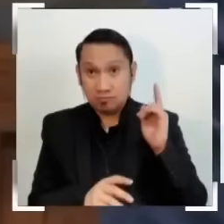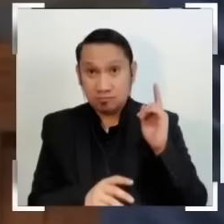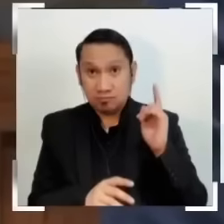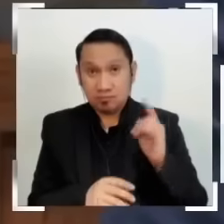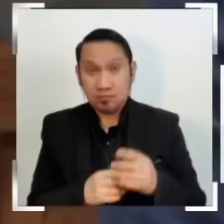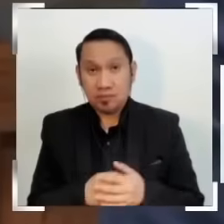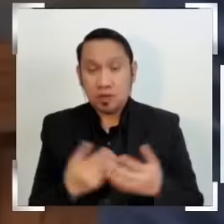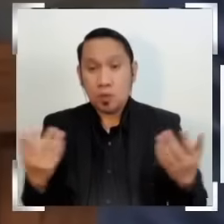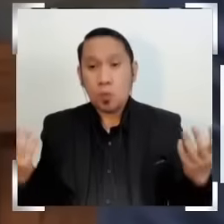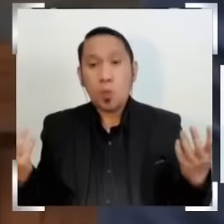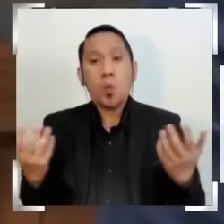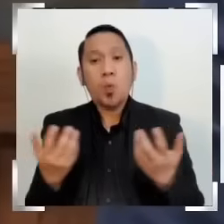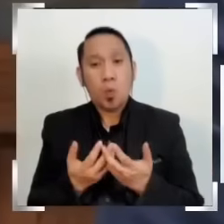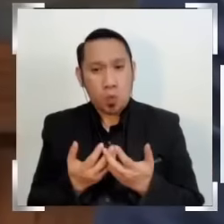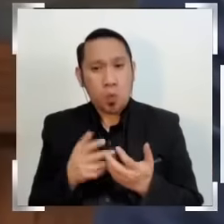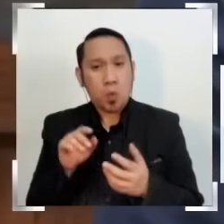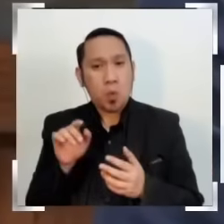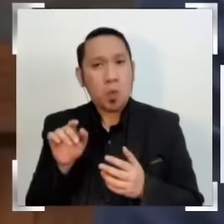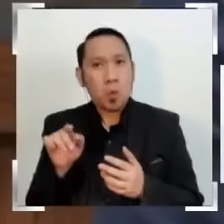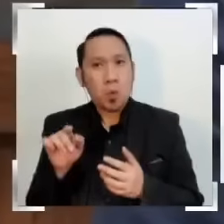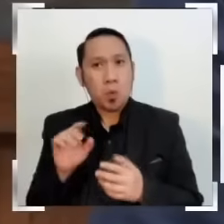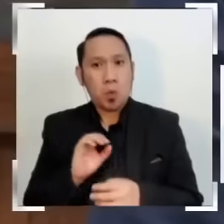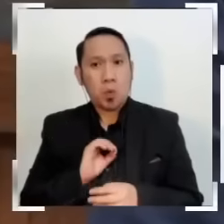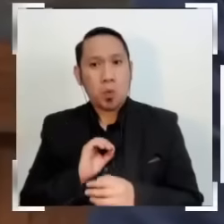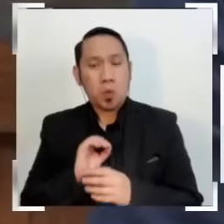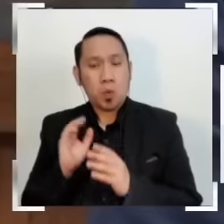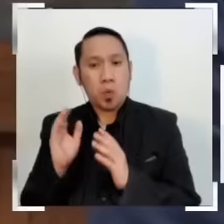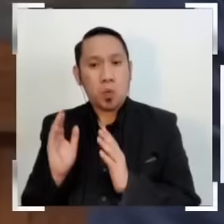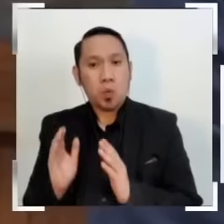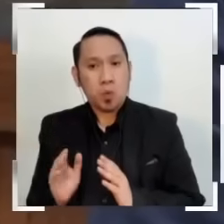nagmamatch doon sa pagmamayari ng ating